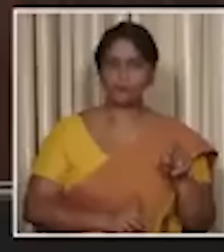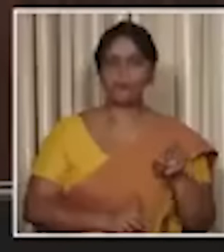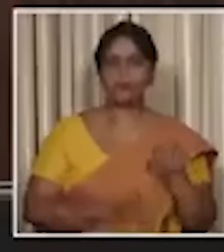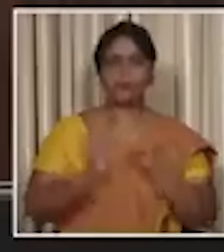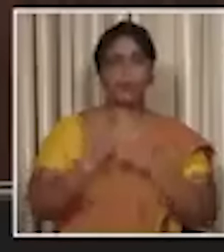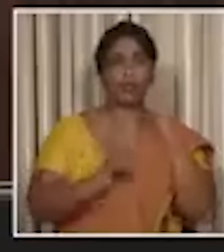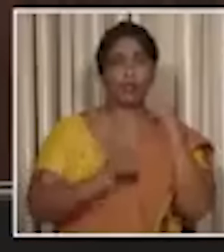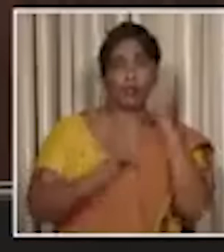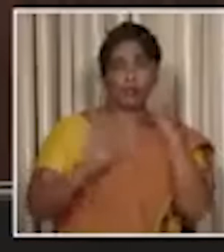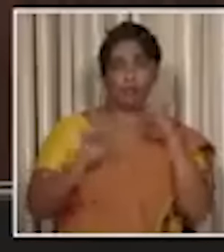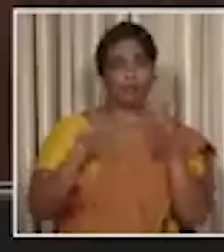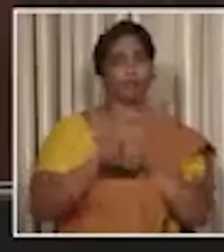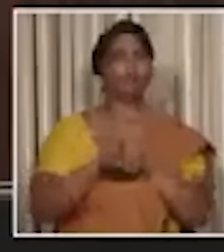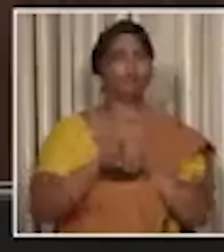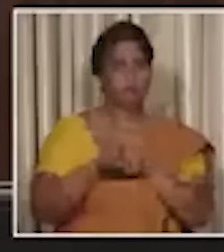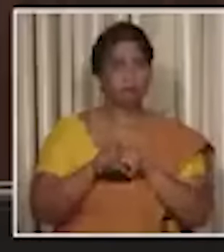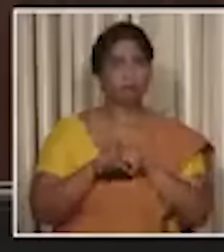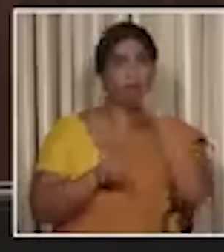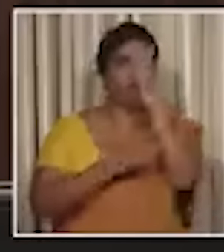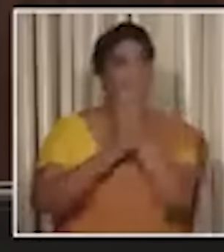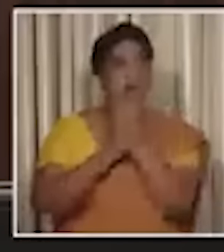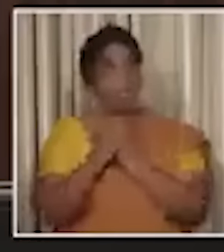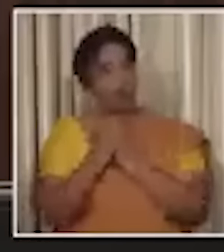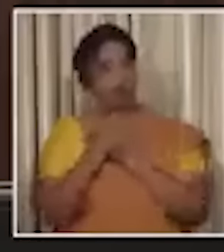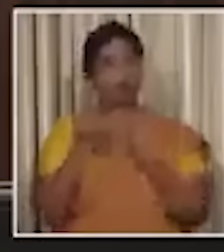ஒரு புதிய நிலைக்கு